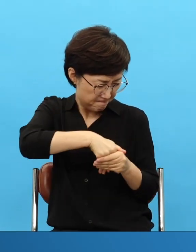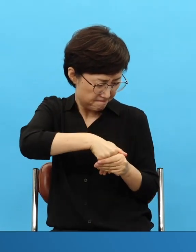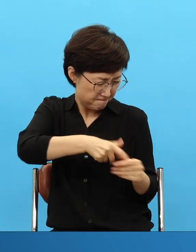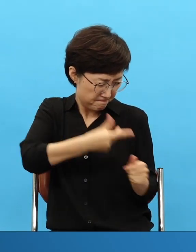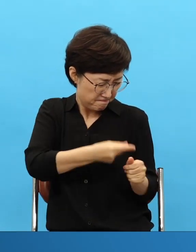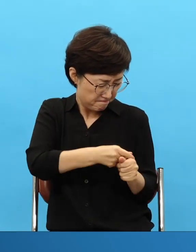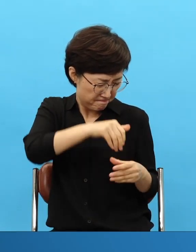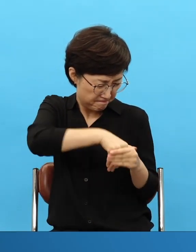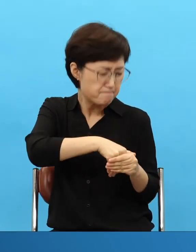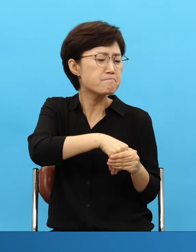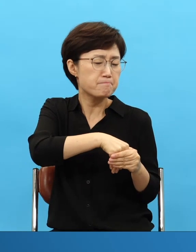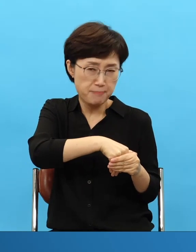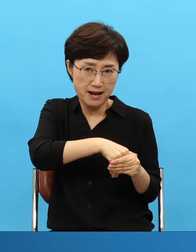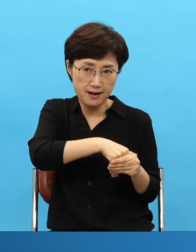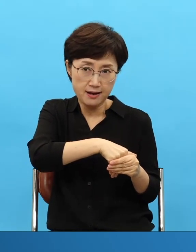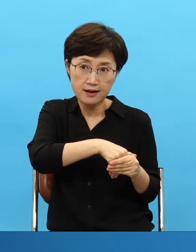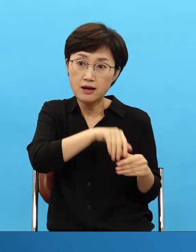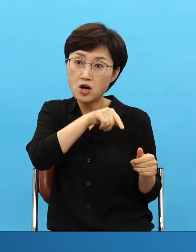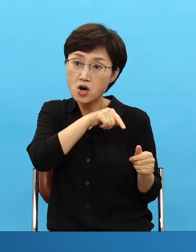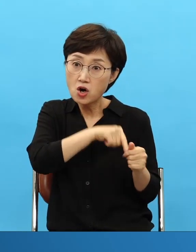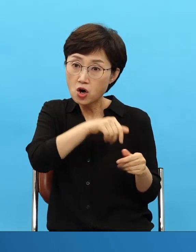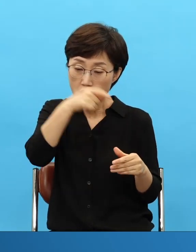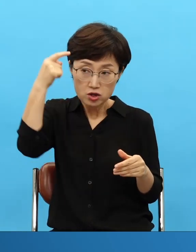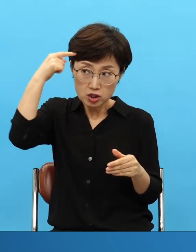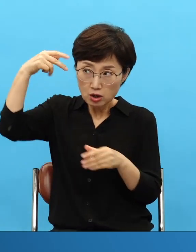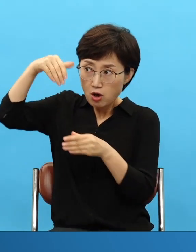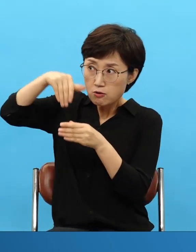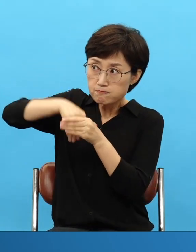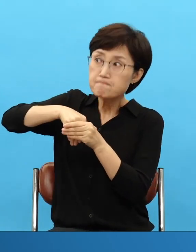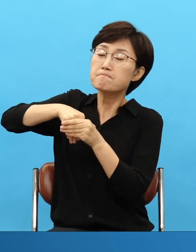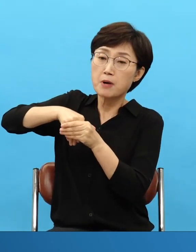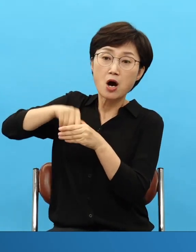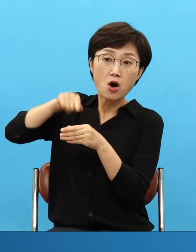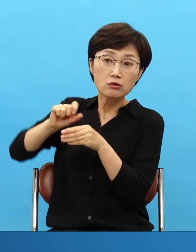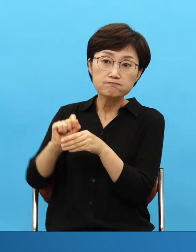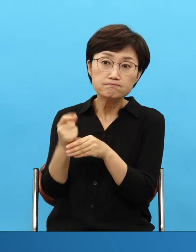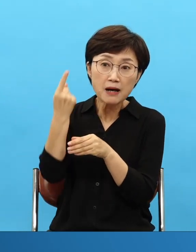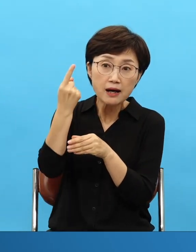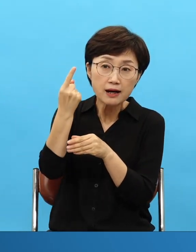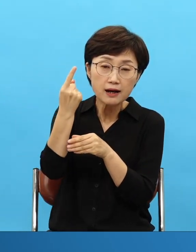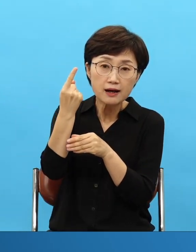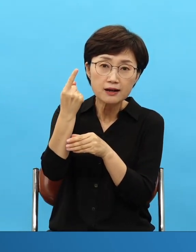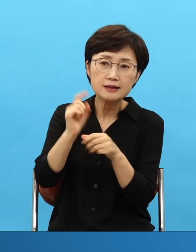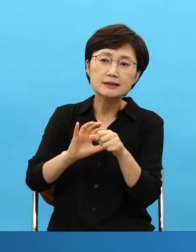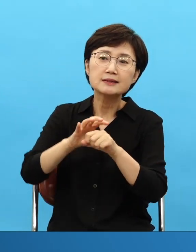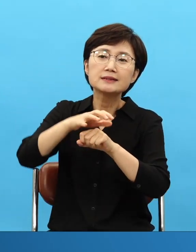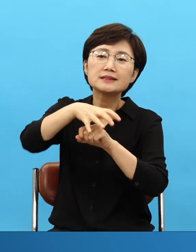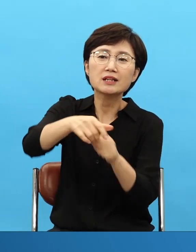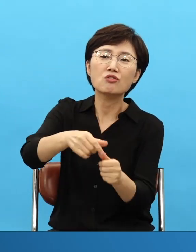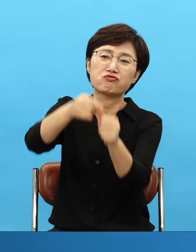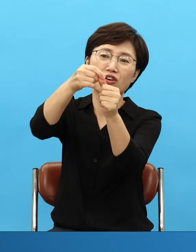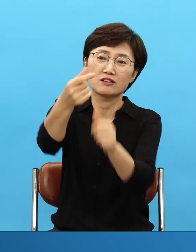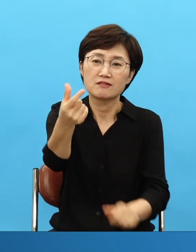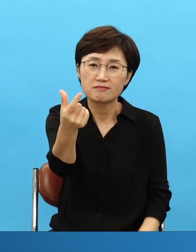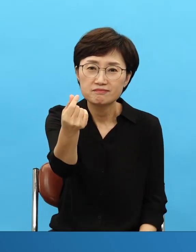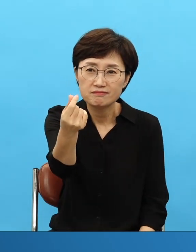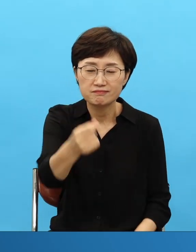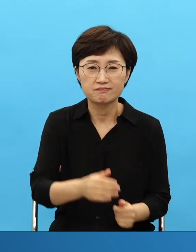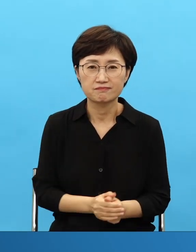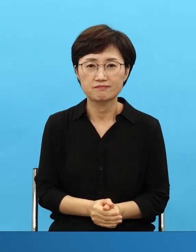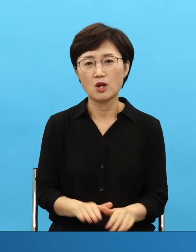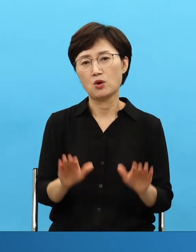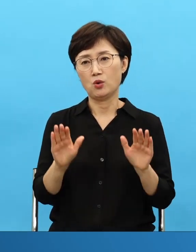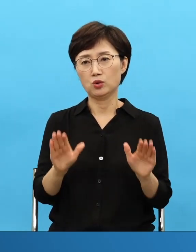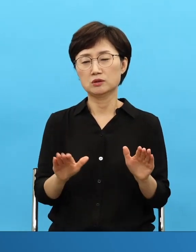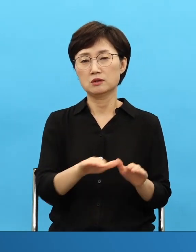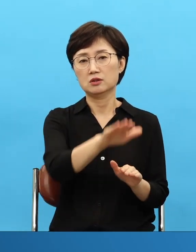일이 벌어졌어요. 그렇죠? And the works that took the entire world by surprise arose. 여러분이 오늘 예배드린 중에